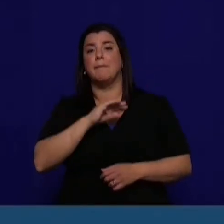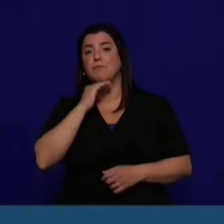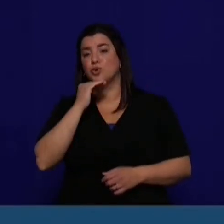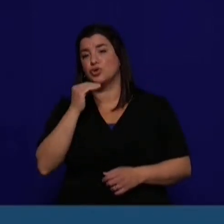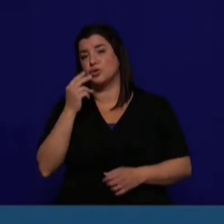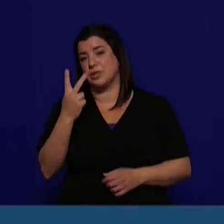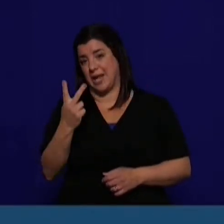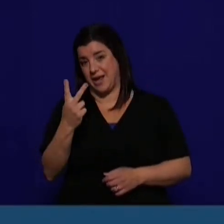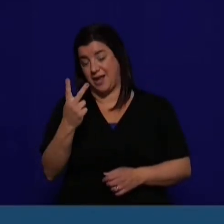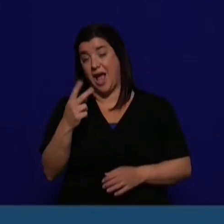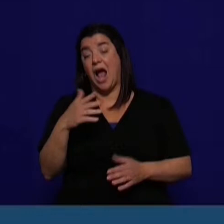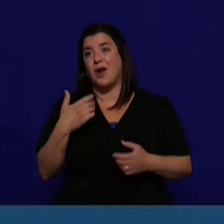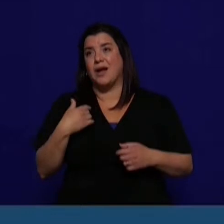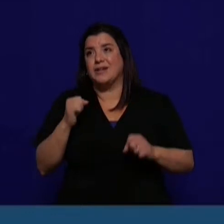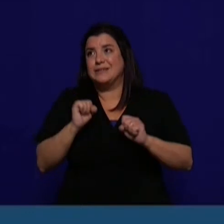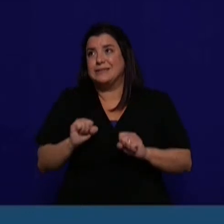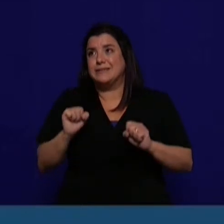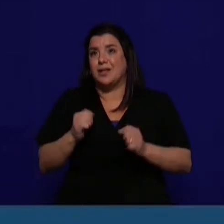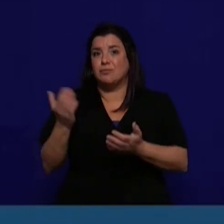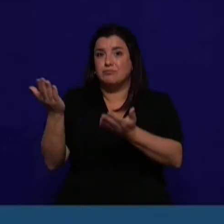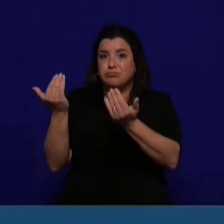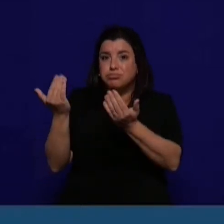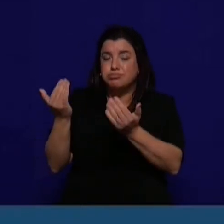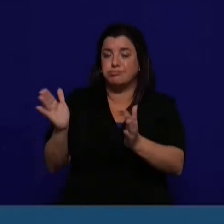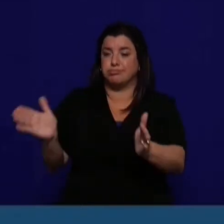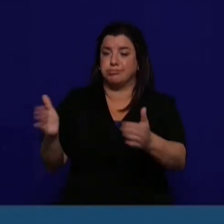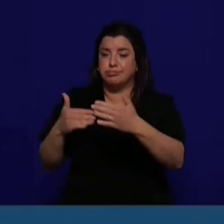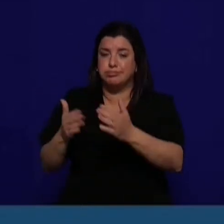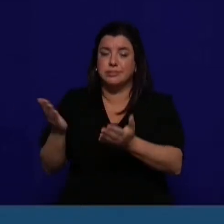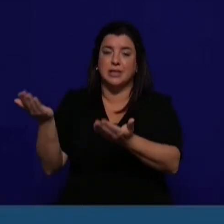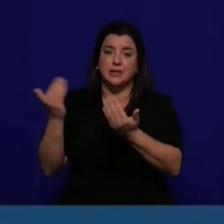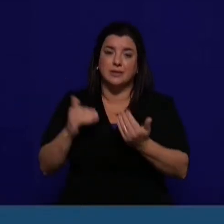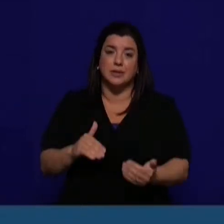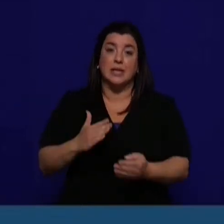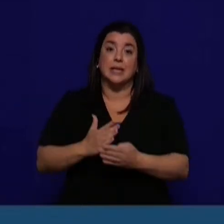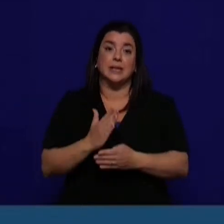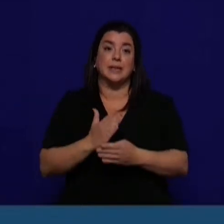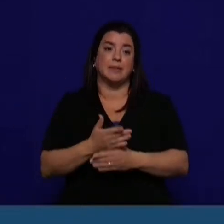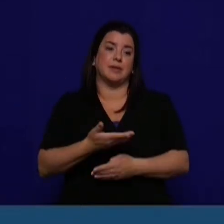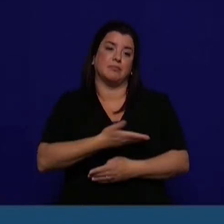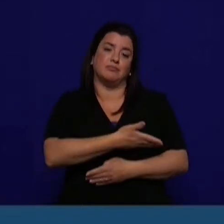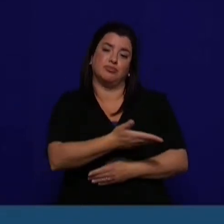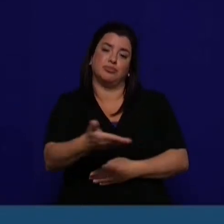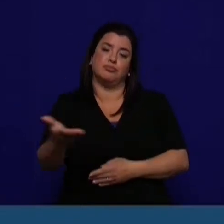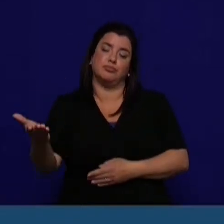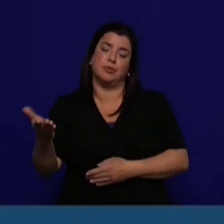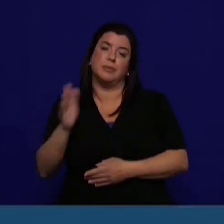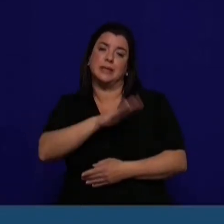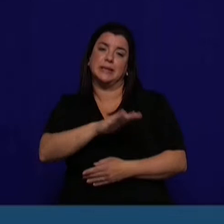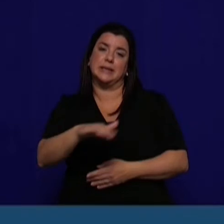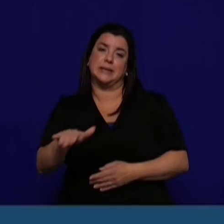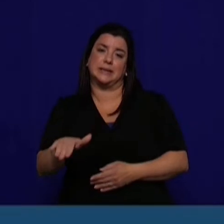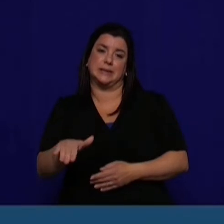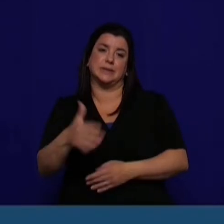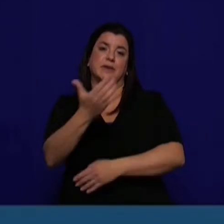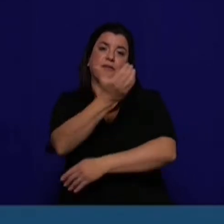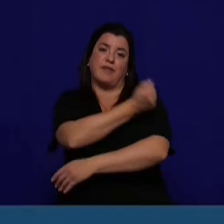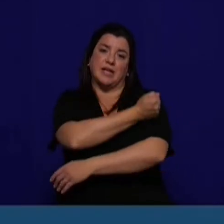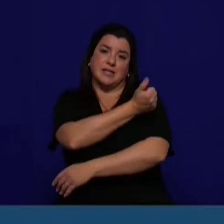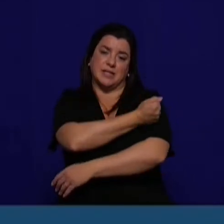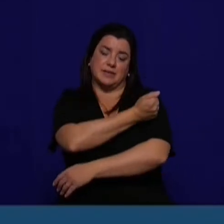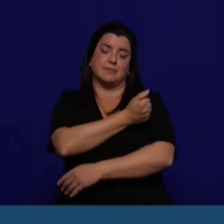qegħdin nistennew l-ammonti li jkunu qegħdin jiġu u dawn jiġu introdotti wkoll bħala parti mill-rollout program tal-vaccination